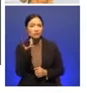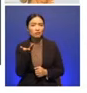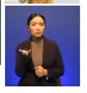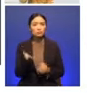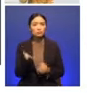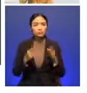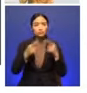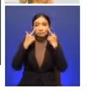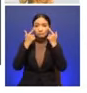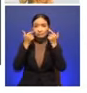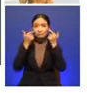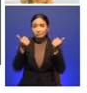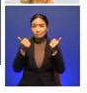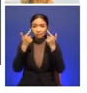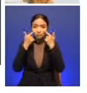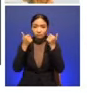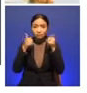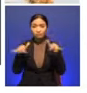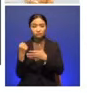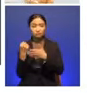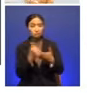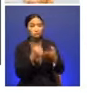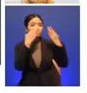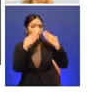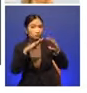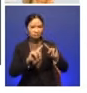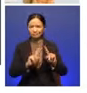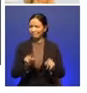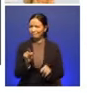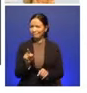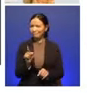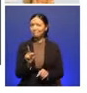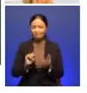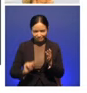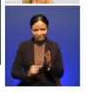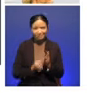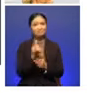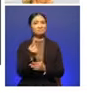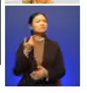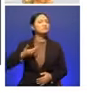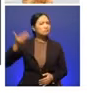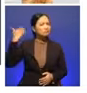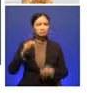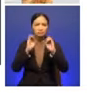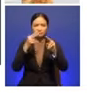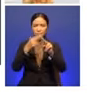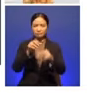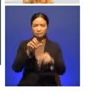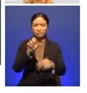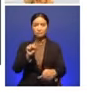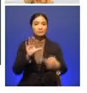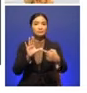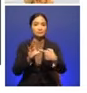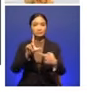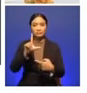ตาดีตาปกติจะไปช่วยคนตาบอดแต่งานชิ้นนี้จริงๆเริ่มตั้งแต่สมัยยุคอาจารย์สำรีใจดีน